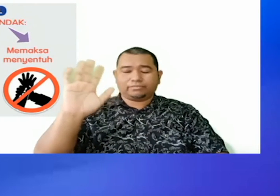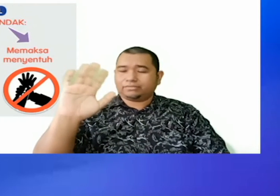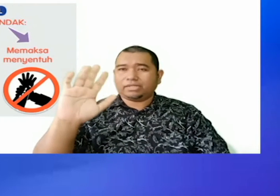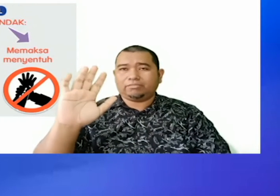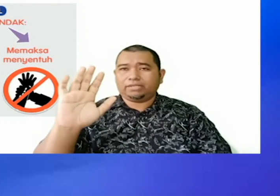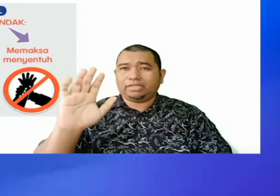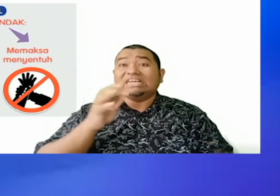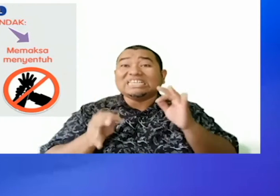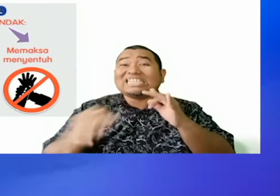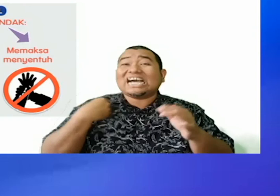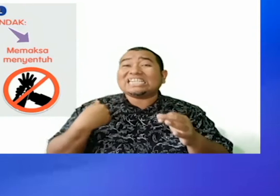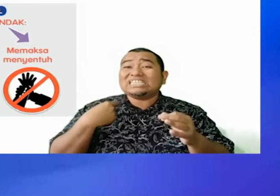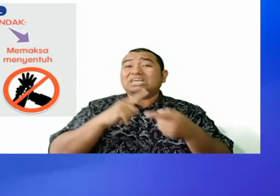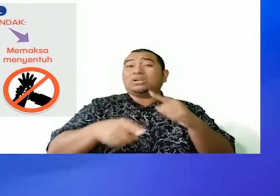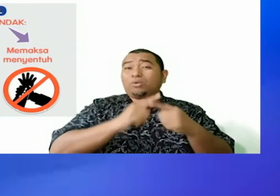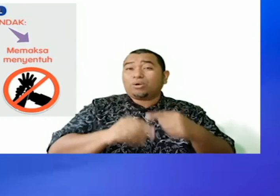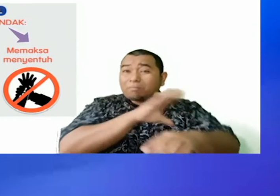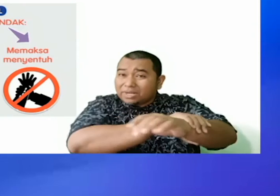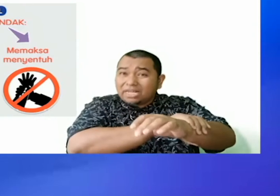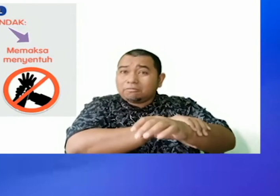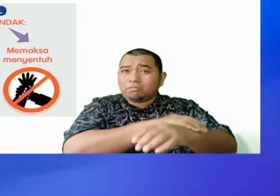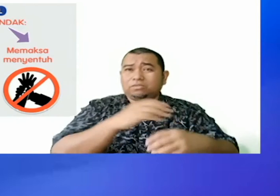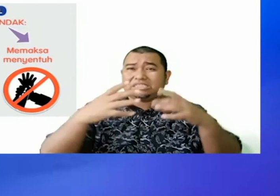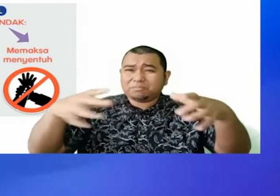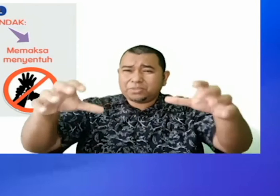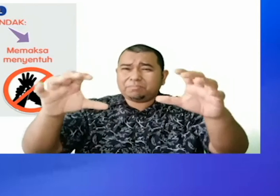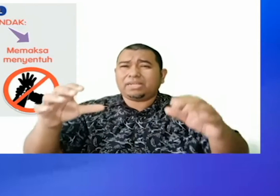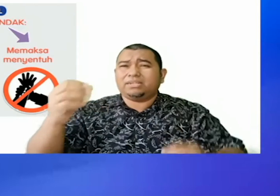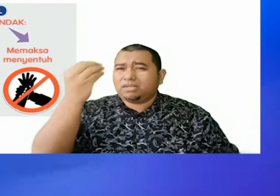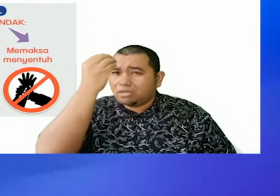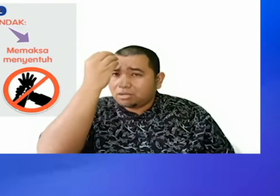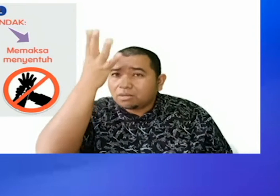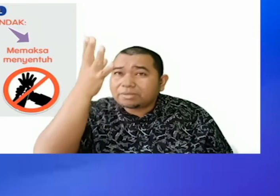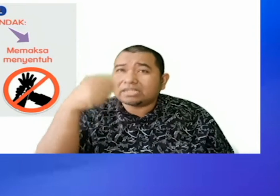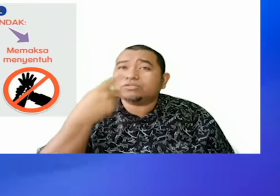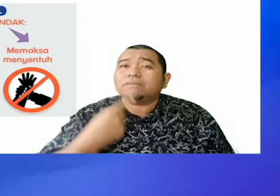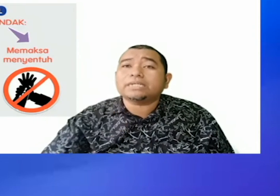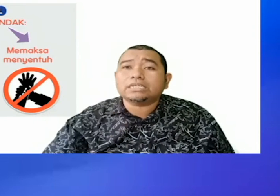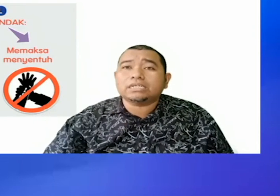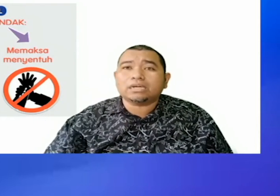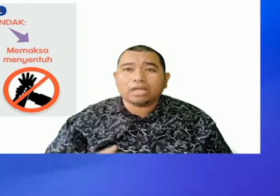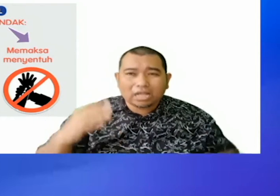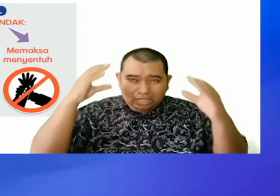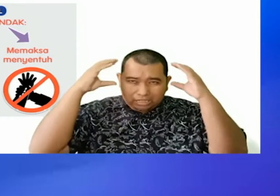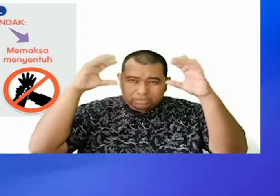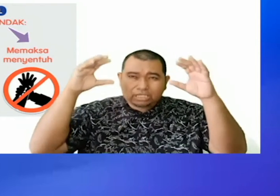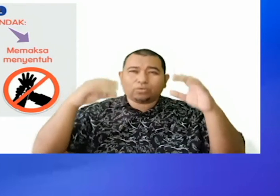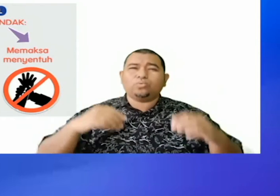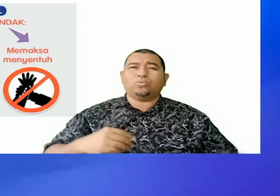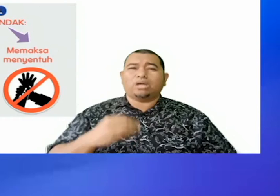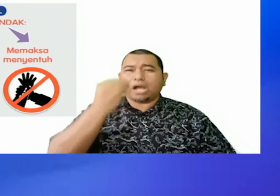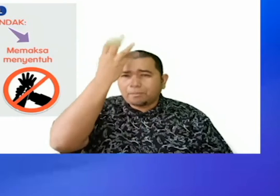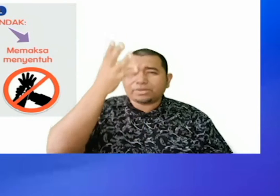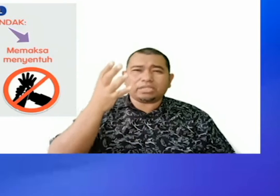tak boleh. Jika ada kawan-kawan pegang, cepat-cepat beritahu siapa?